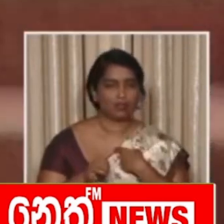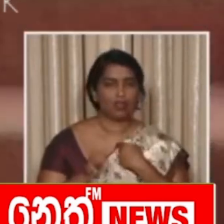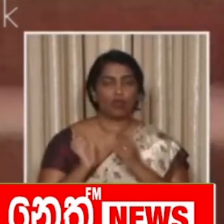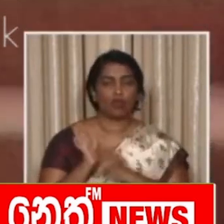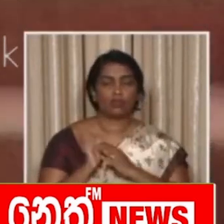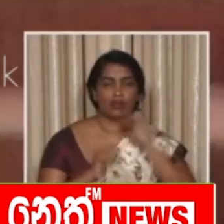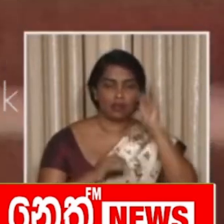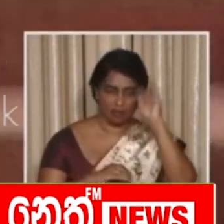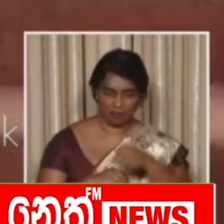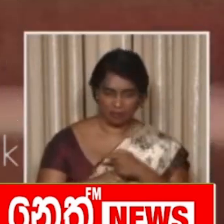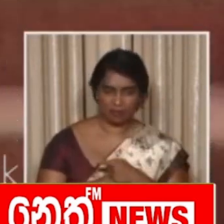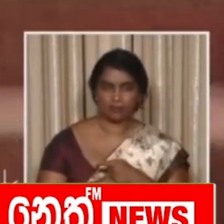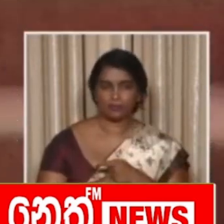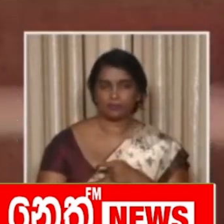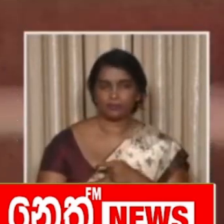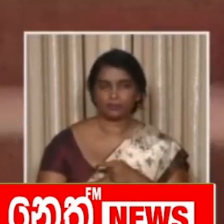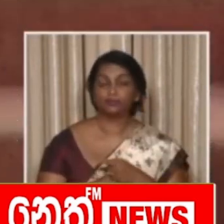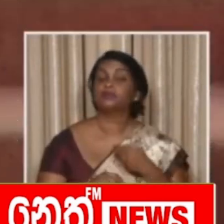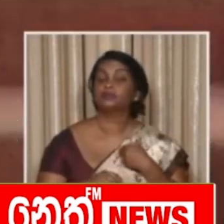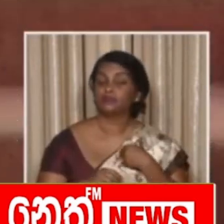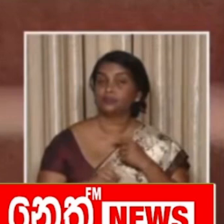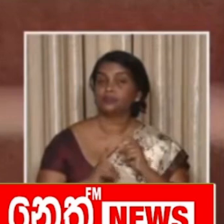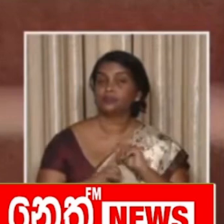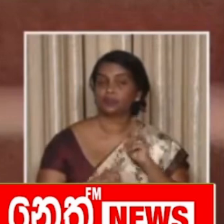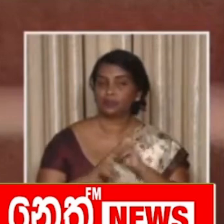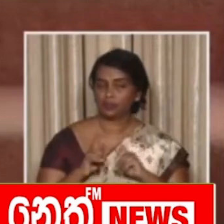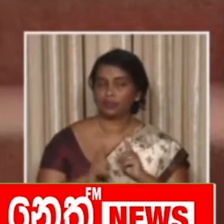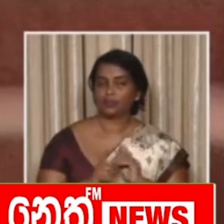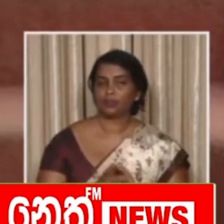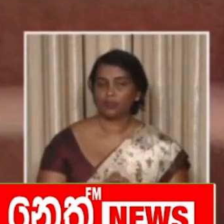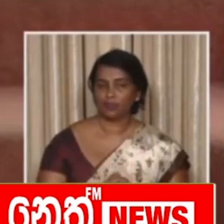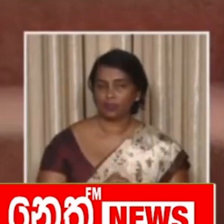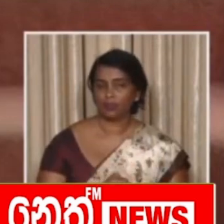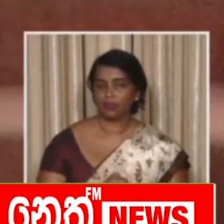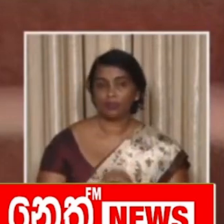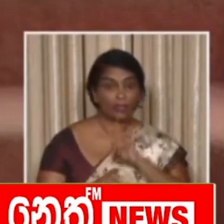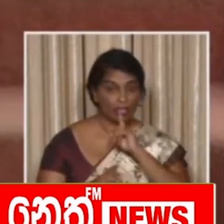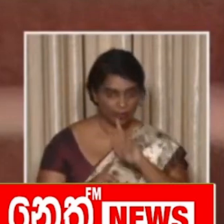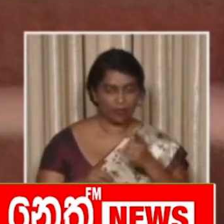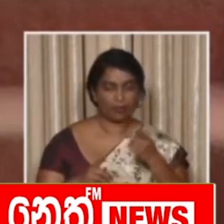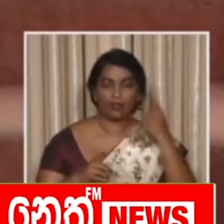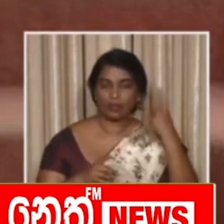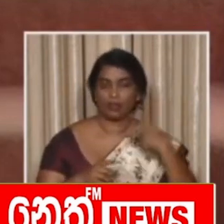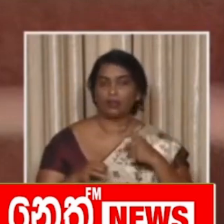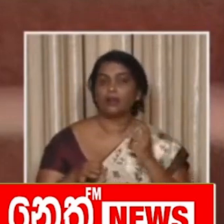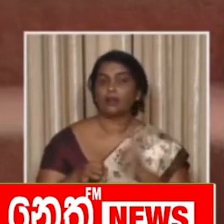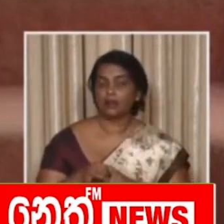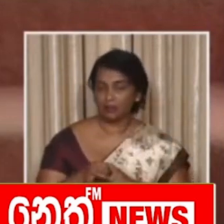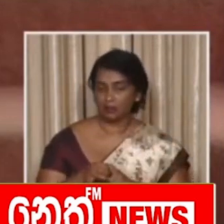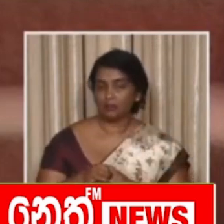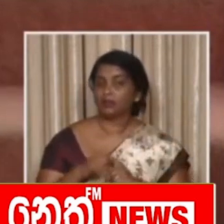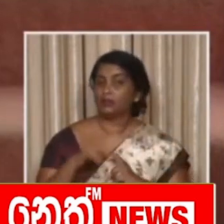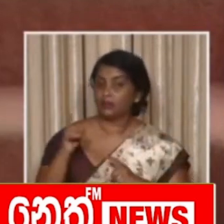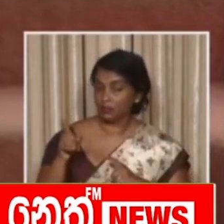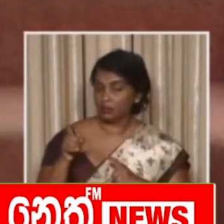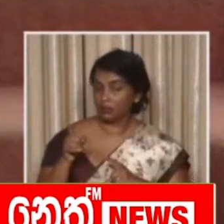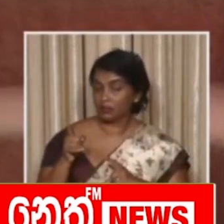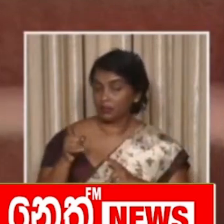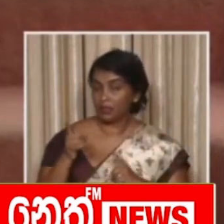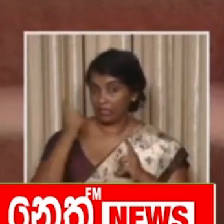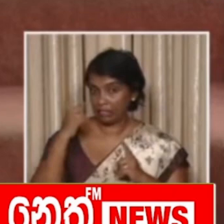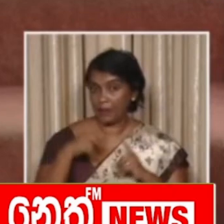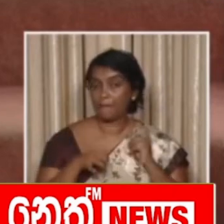මුතුරාජාතා සම්බන්ධයෙන්. ඒ සම්බන්ධයෙන් මම මේ කරු පාර්ලිමේන්තුවට ප්‍රශ්න ගොඩක් ඇහුවා ඒක තේරෙන්නේ නැහැ. ඊළඟ දෙවෙනි ප්‍රශ්නේ විදිහට තමයි එතුමා අහන්නේ